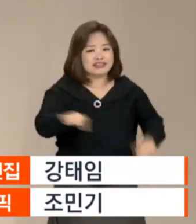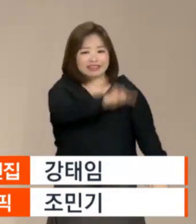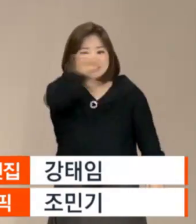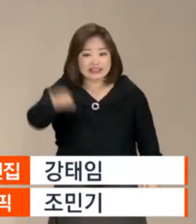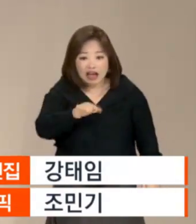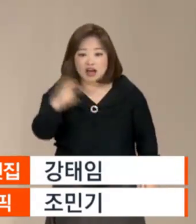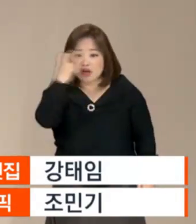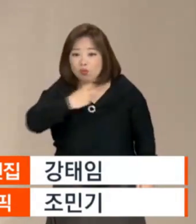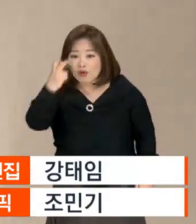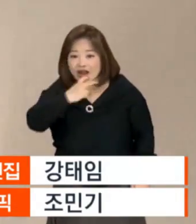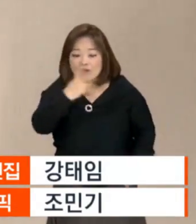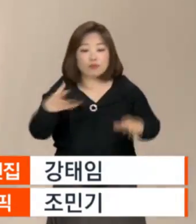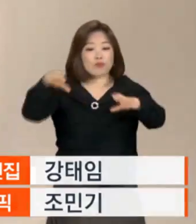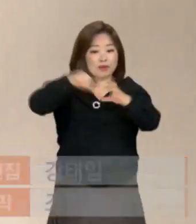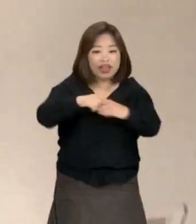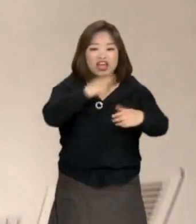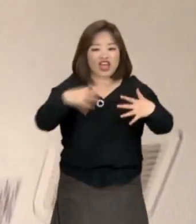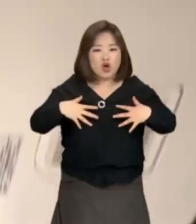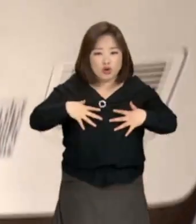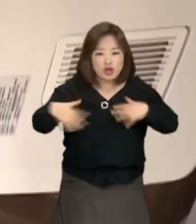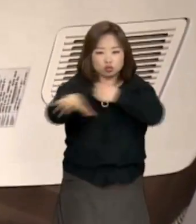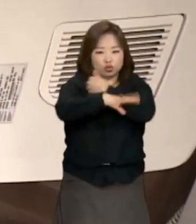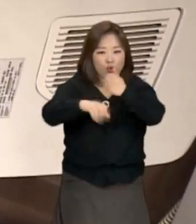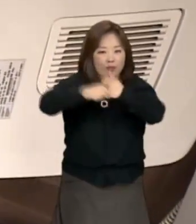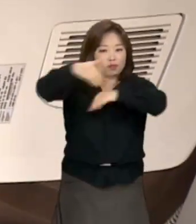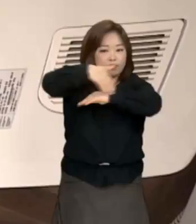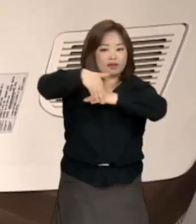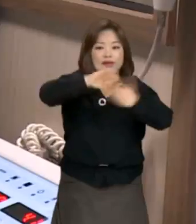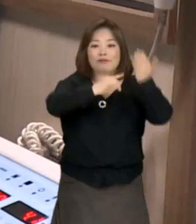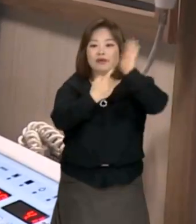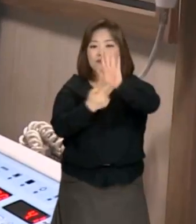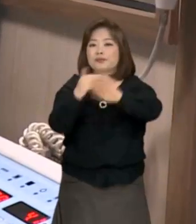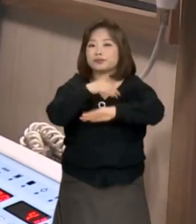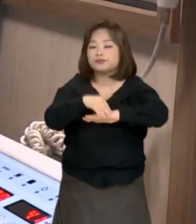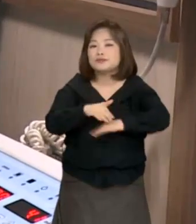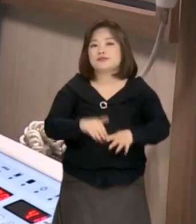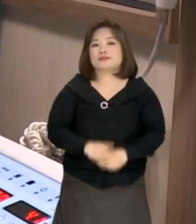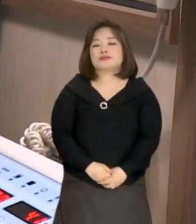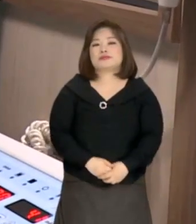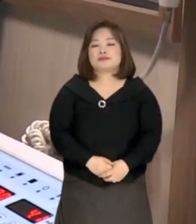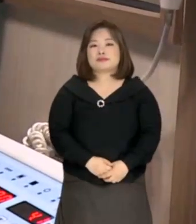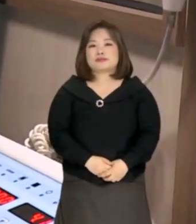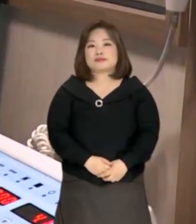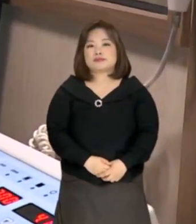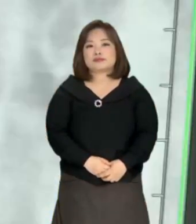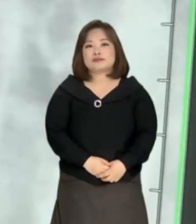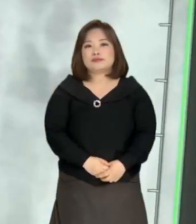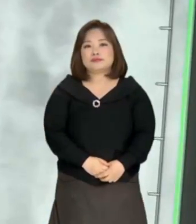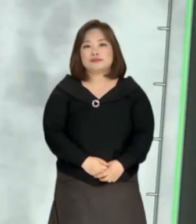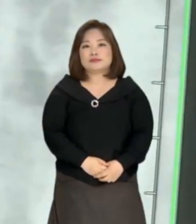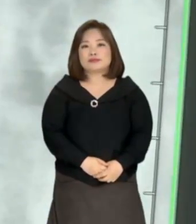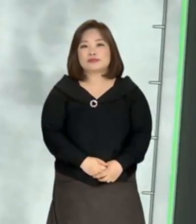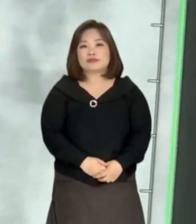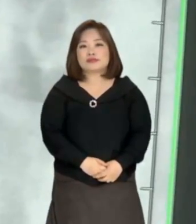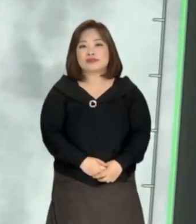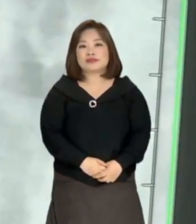관리 대상에 포함하는 결핵 관리 종합 계획을 조만간 발표할 예정입니다. 연합뉴스 TV 이준음입니다.